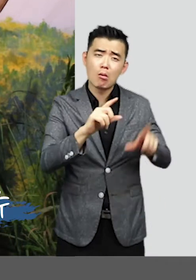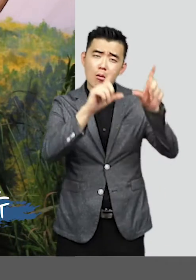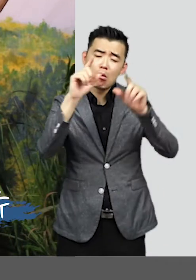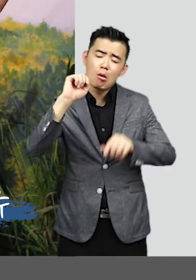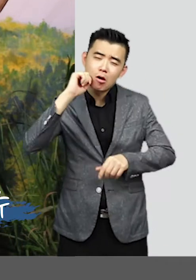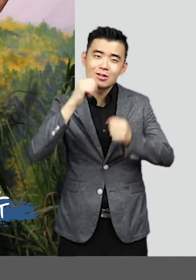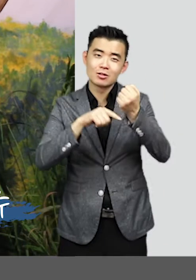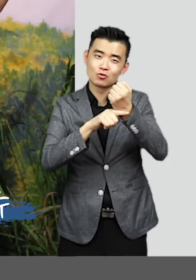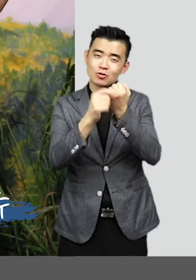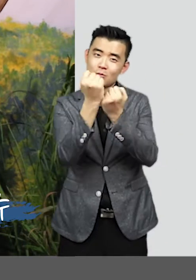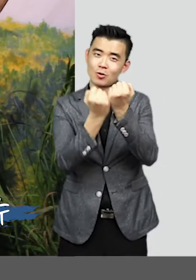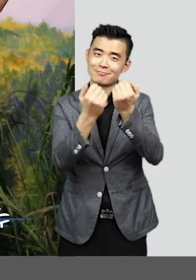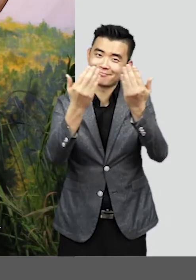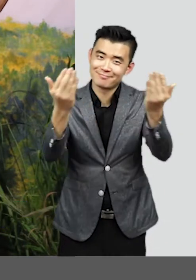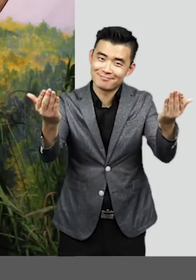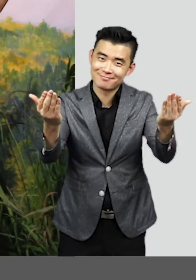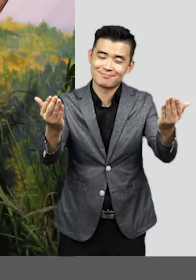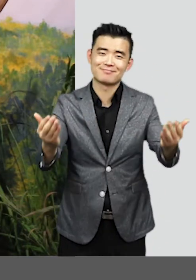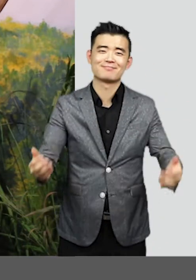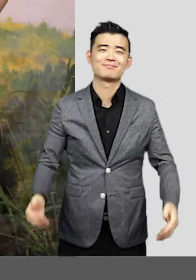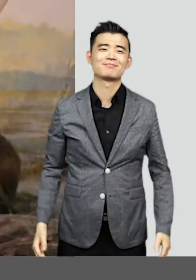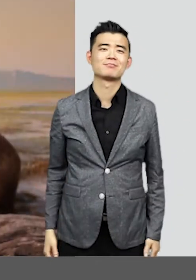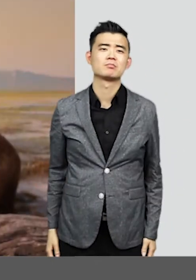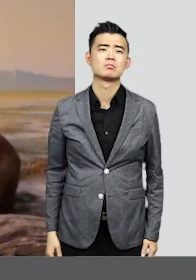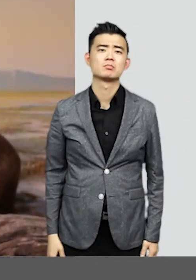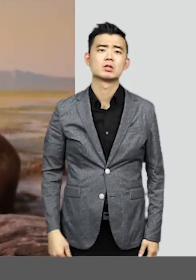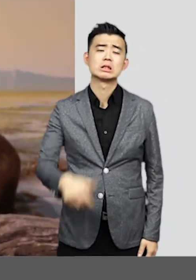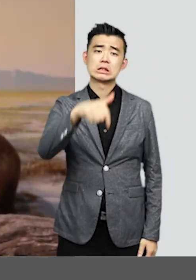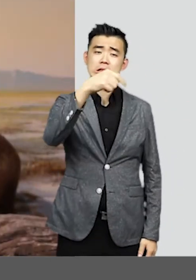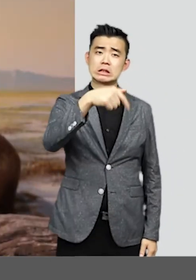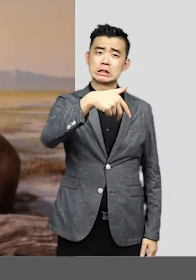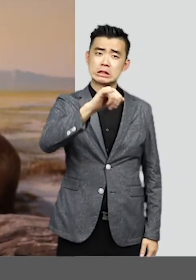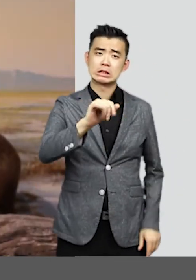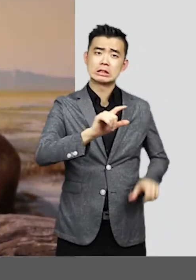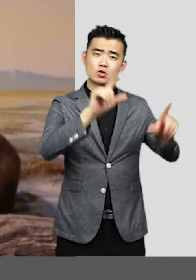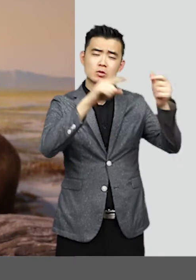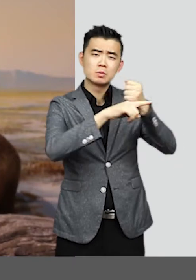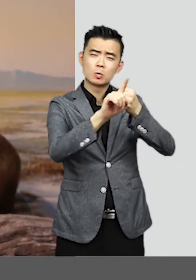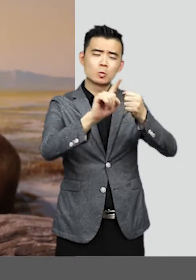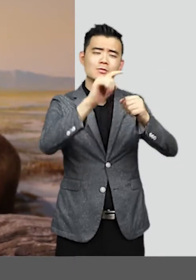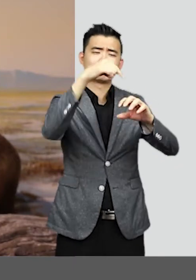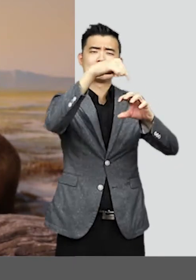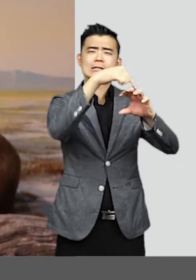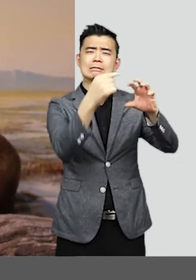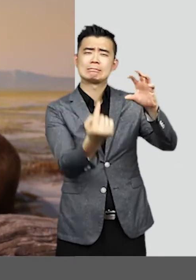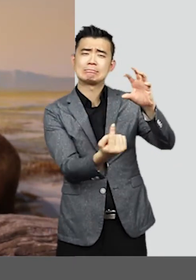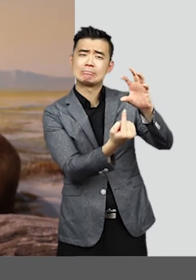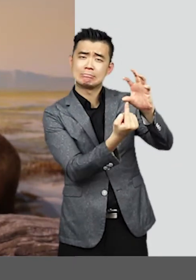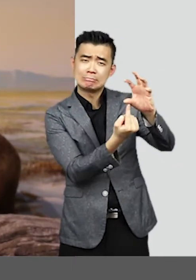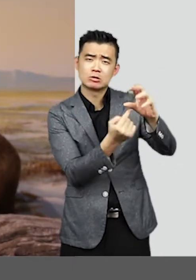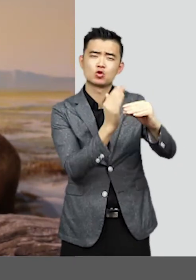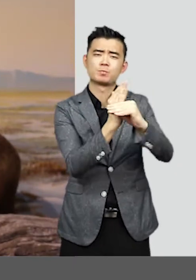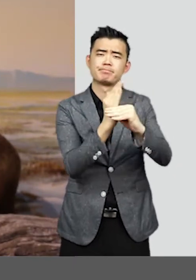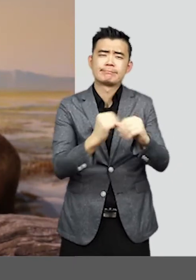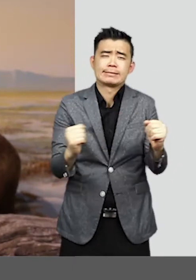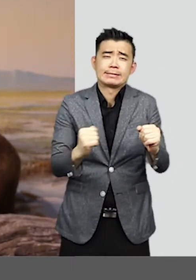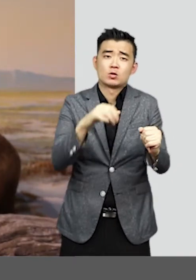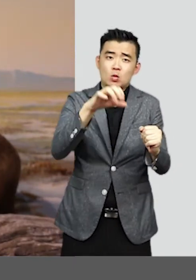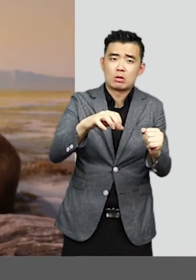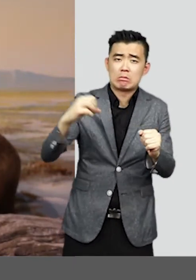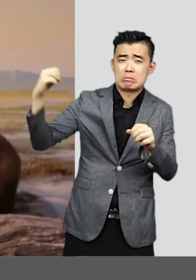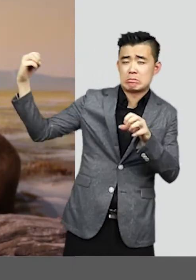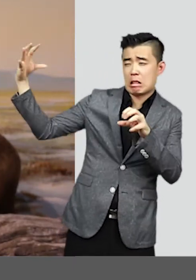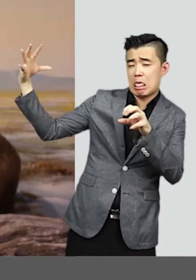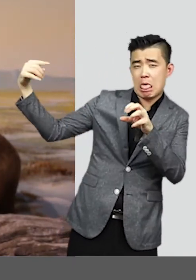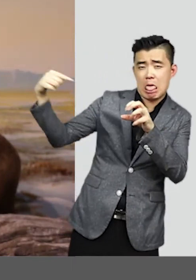생명이 살아가기 어려운지 알아보겠습니다 극지 기후란 각각 북극점과 남극점을 중심으로 나타나는